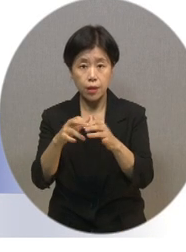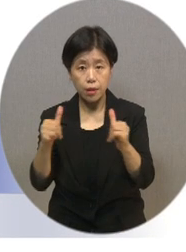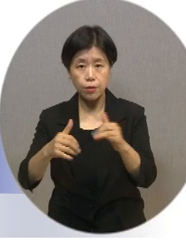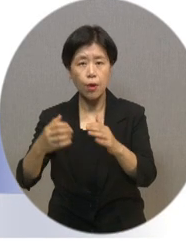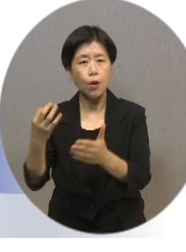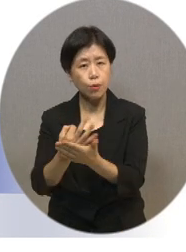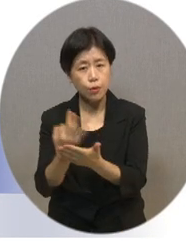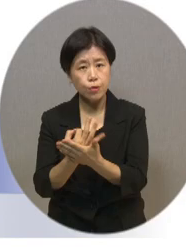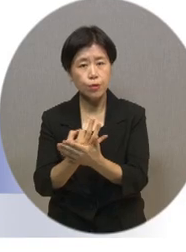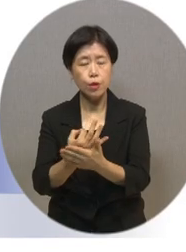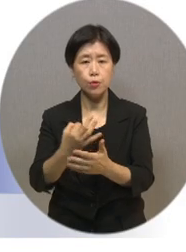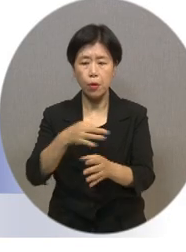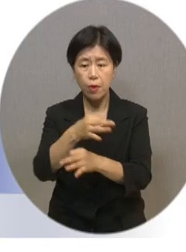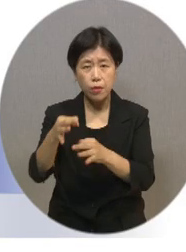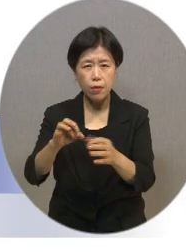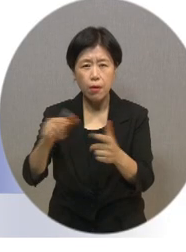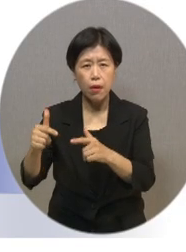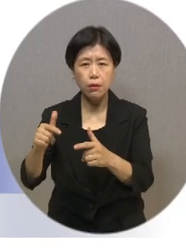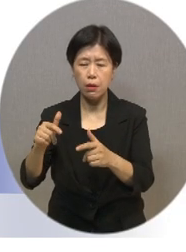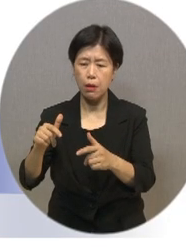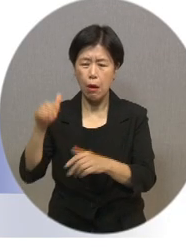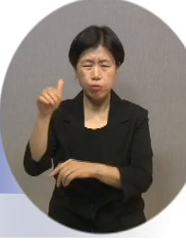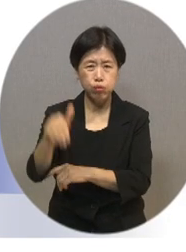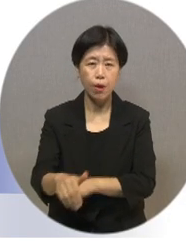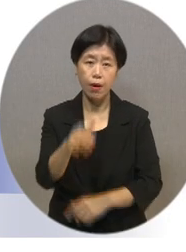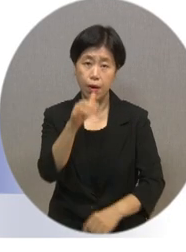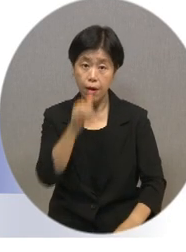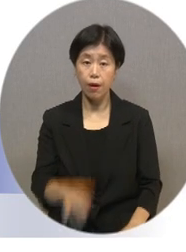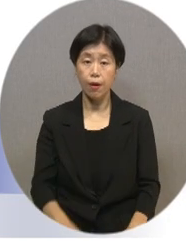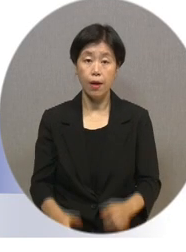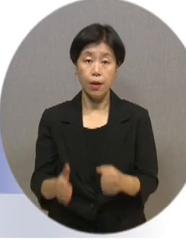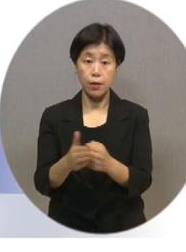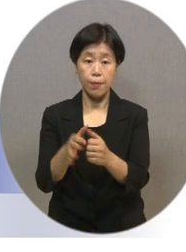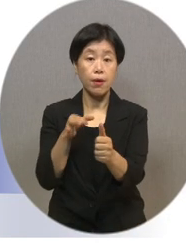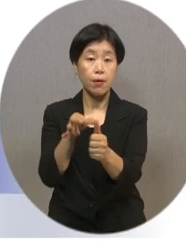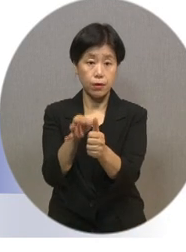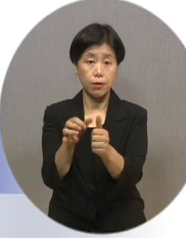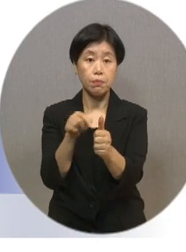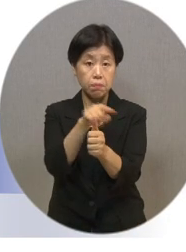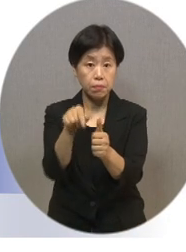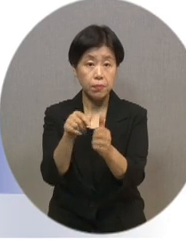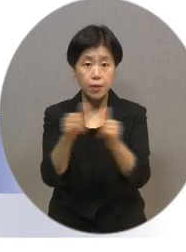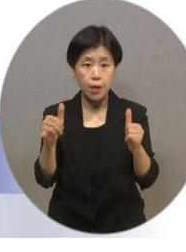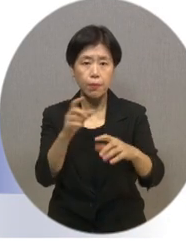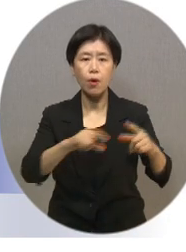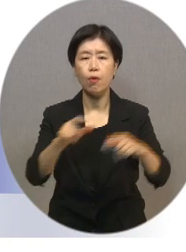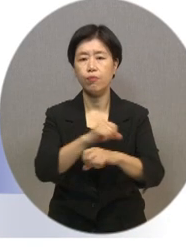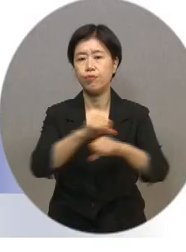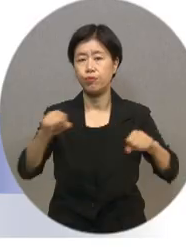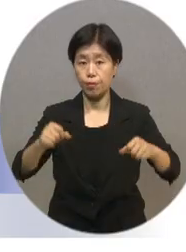활동 지은 매우 열악하다 연금 지급 대상자의 확대 필요성을